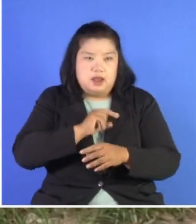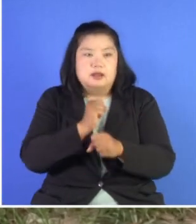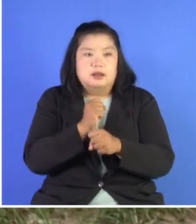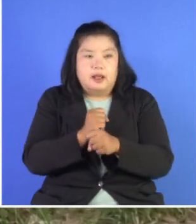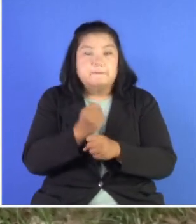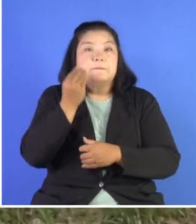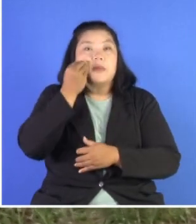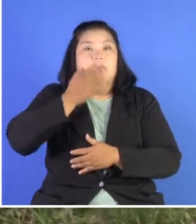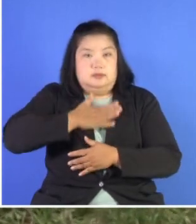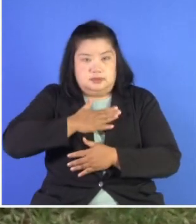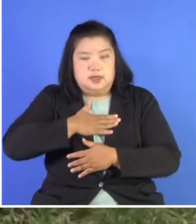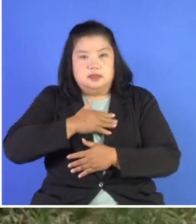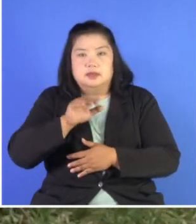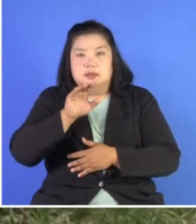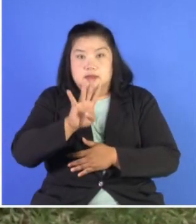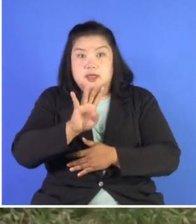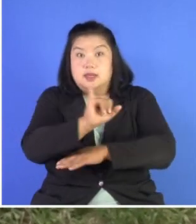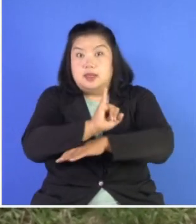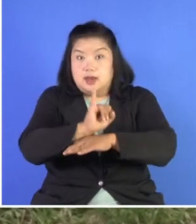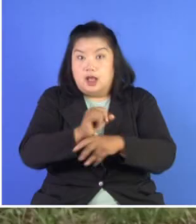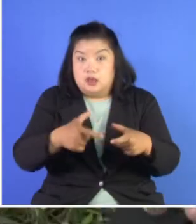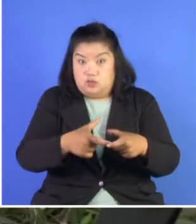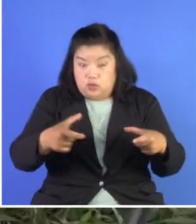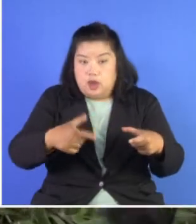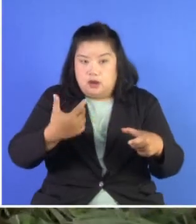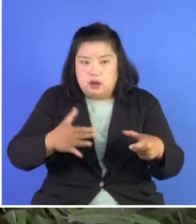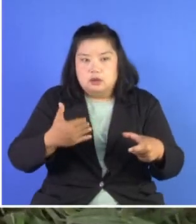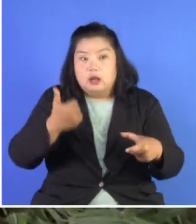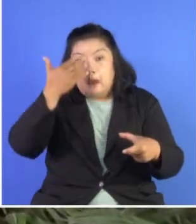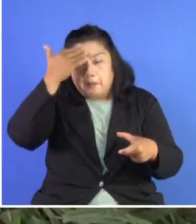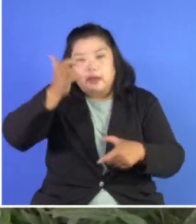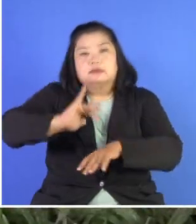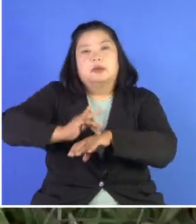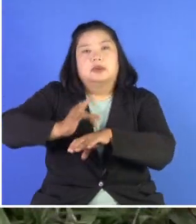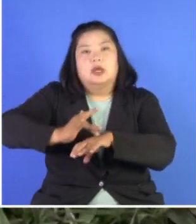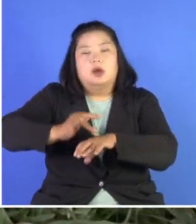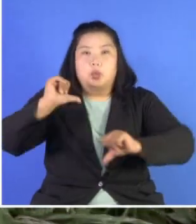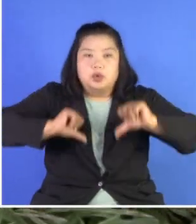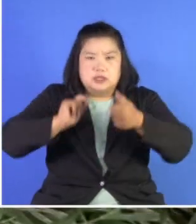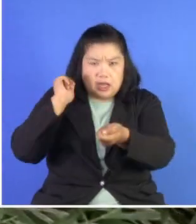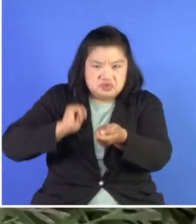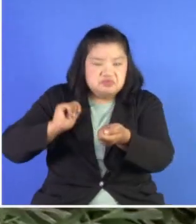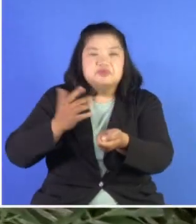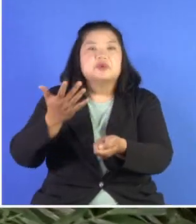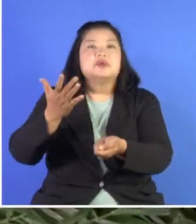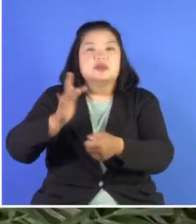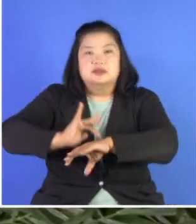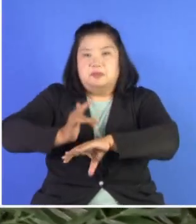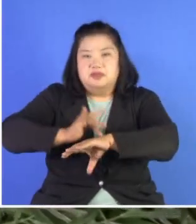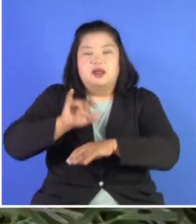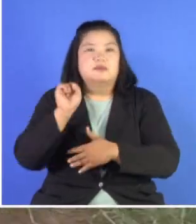4ไร่นะครับทำทุกอย่างคือเน้นทำแบบอินทรีย์นะครับคือปลอดโรคปลอดเชื้อนะครับออแกนิคประมาณนั้น